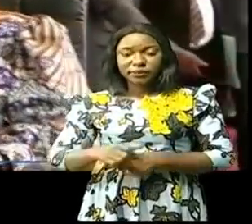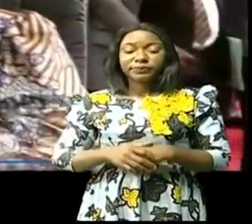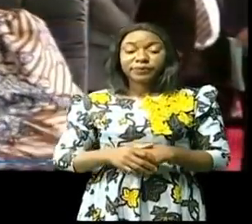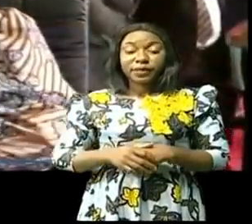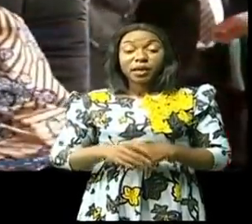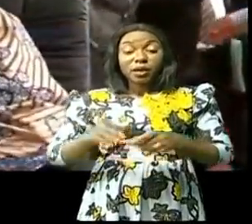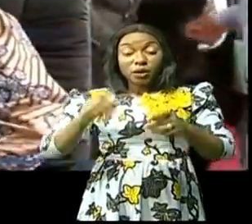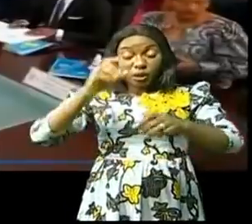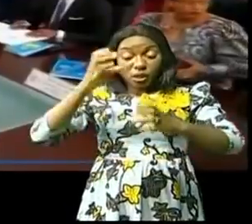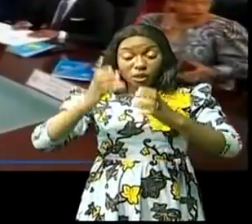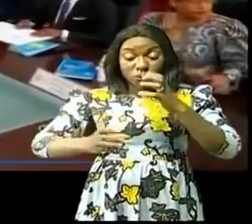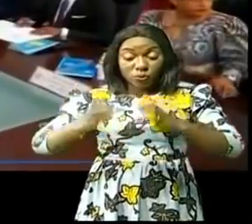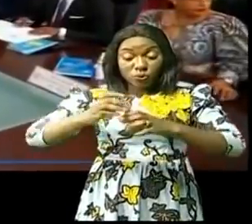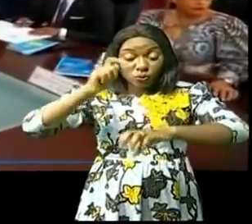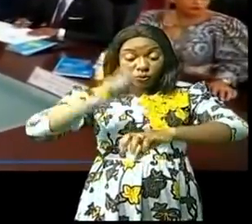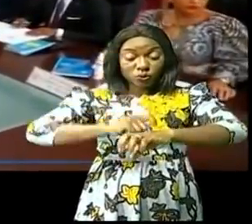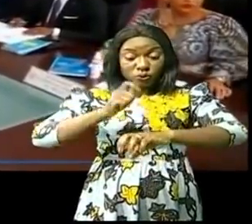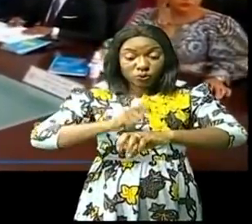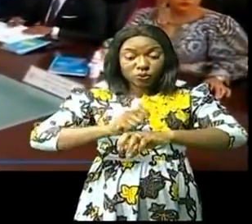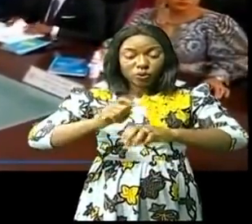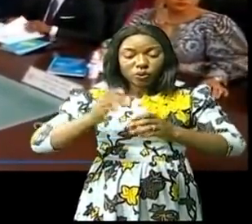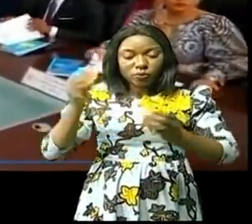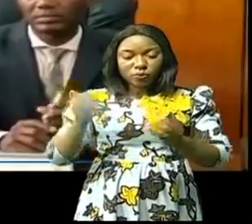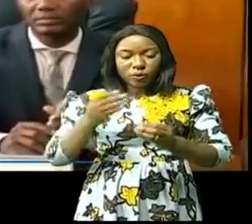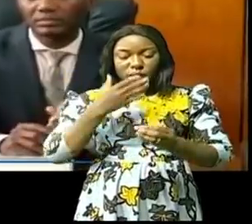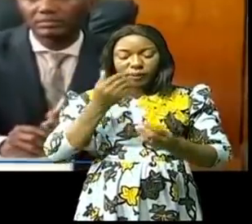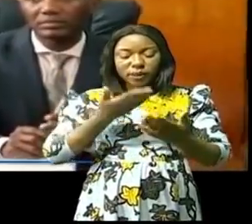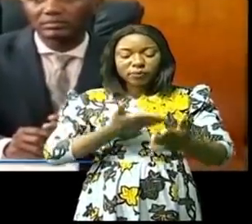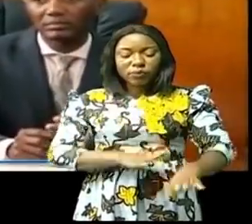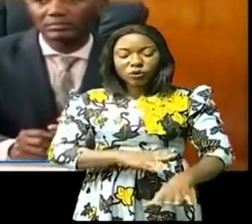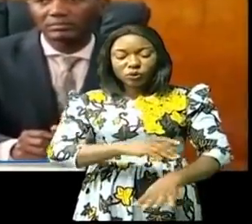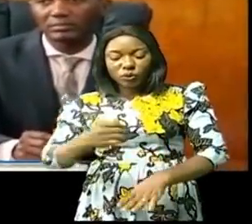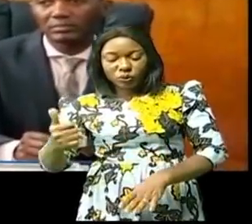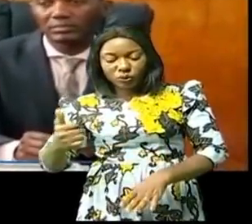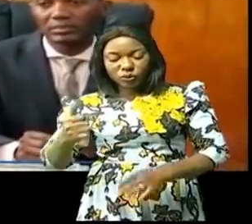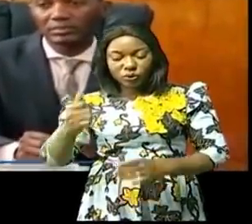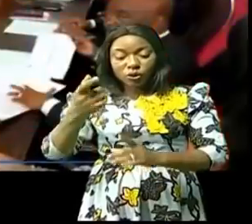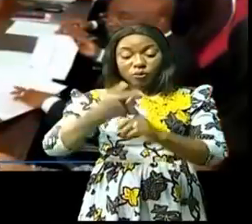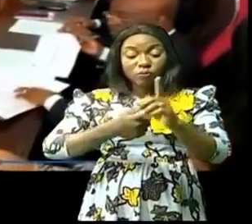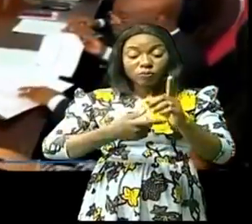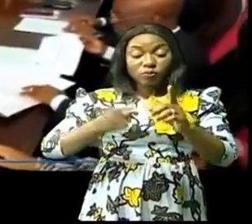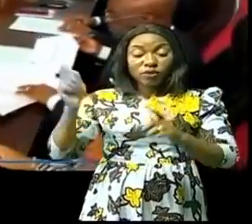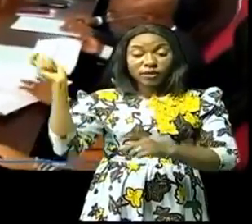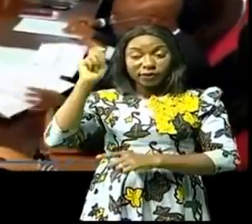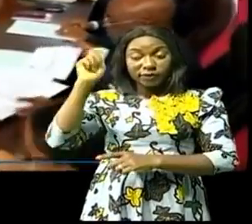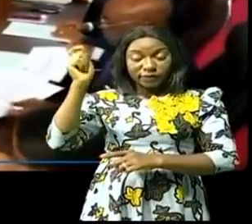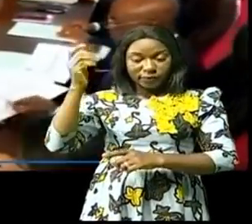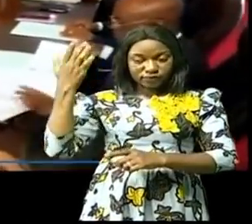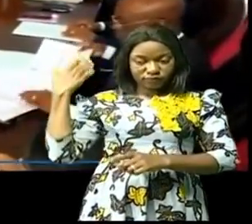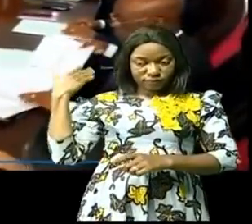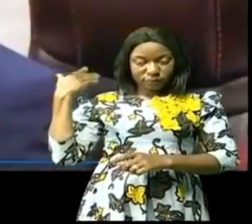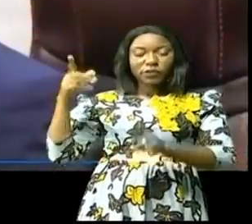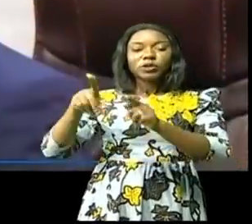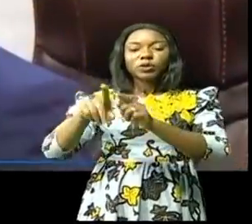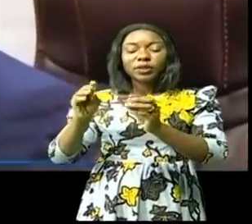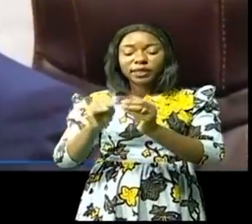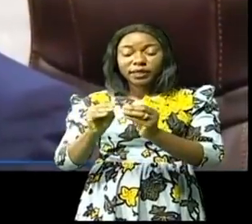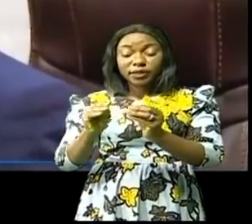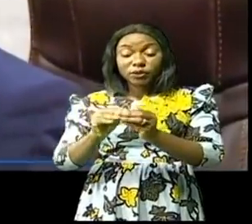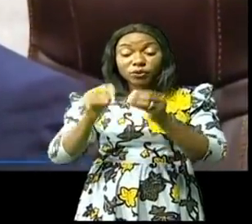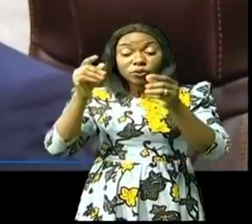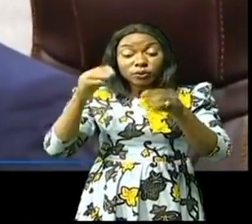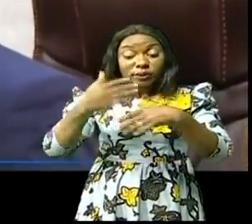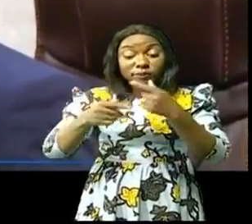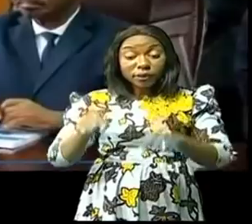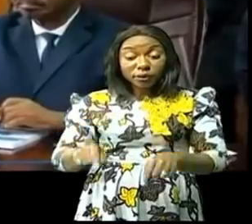la Cour constitutionnelle suite au décès de celui-ci au mois d'avril dernier. La réunion tenue ce jeudi a également